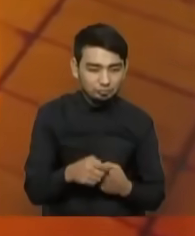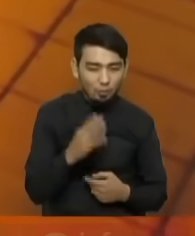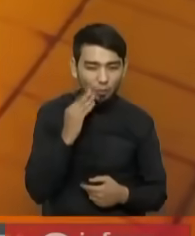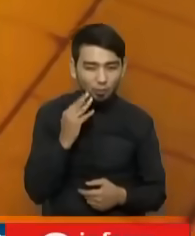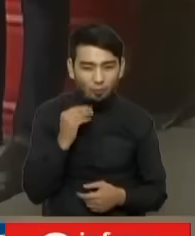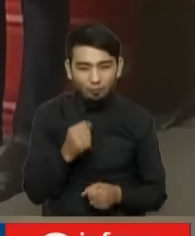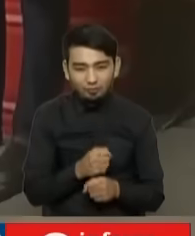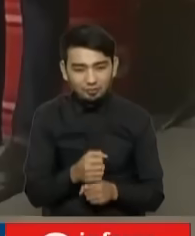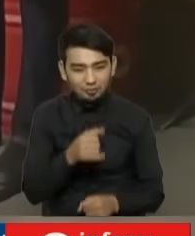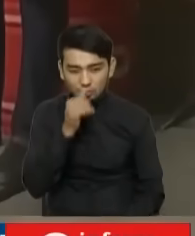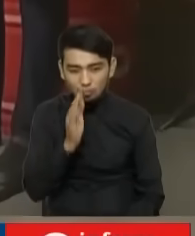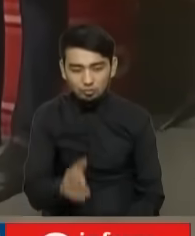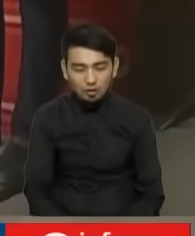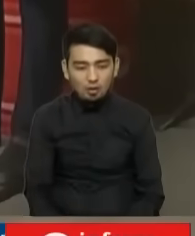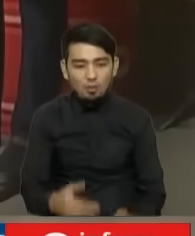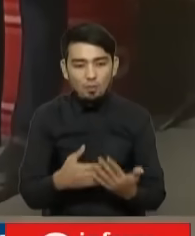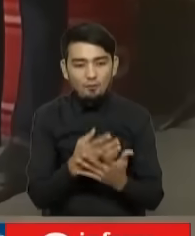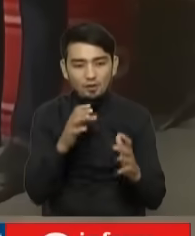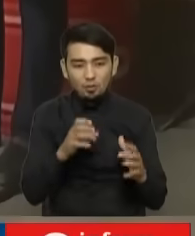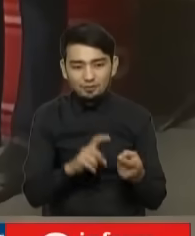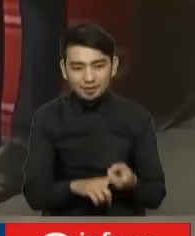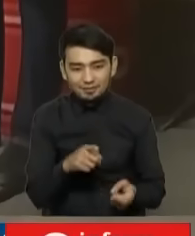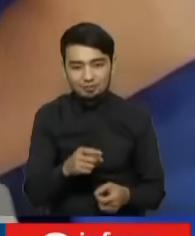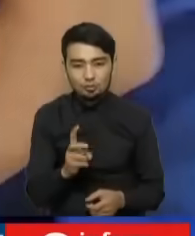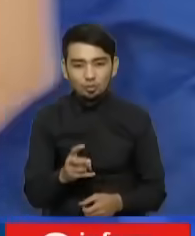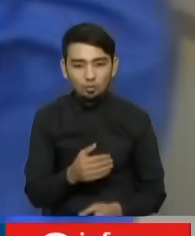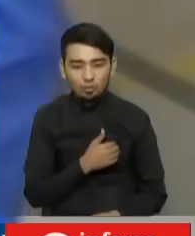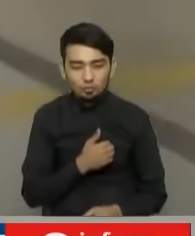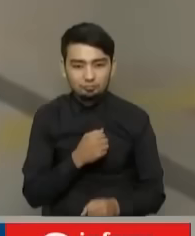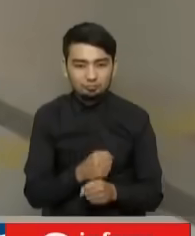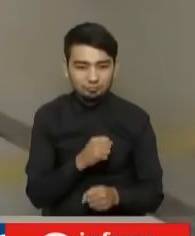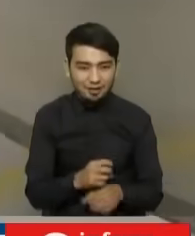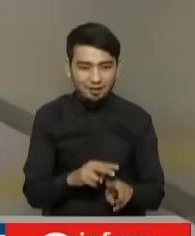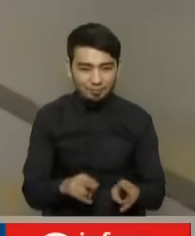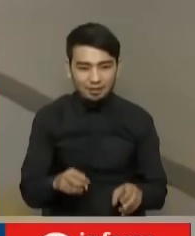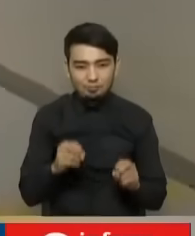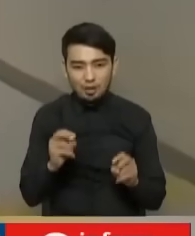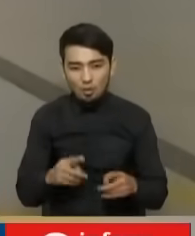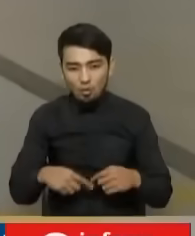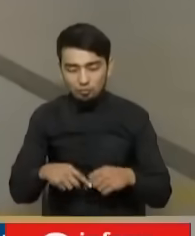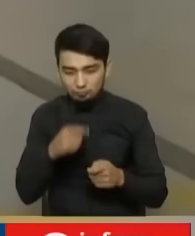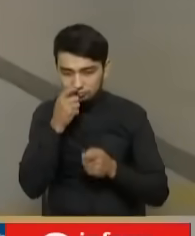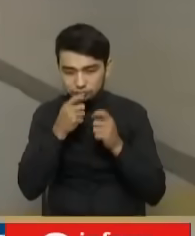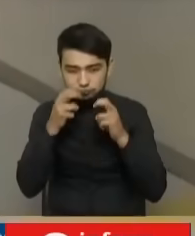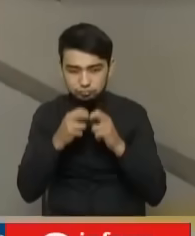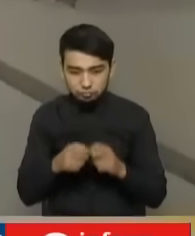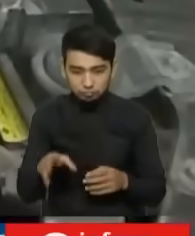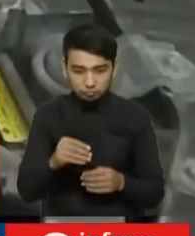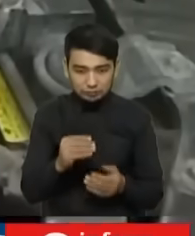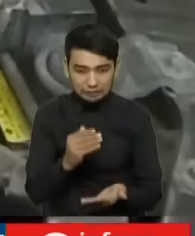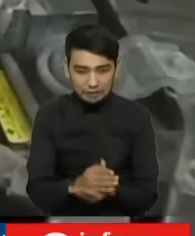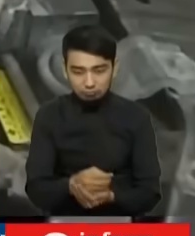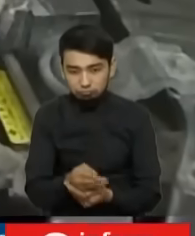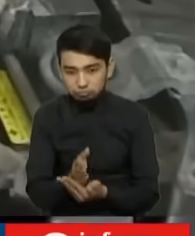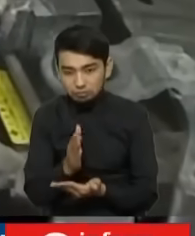айналдыралмайды. Жаңа заңға сәйкес, бұл саламен айналысқысы келгендерді әуелі уәкілетті органдар жерді тексеріп, талапқа сай болса ғана жұмыс